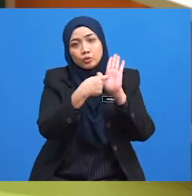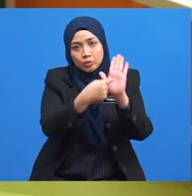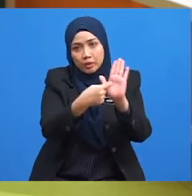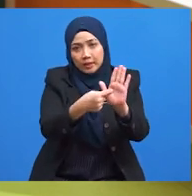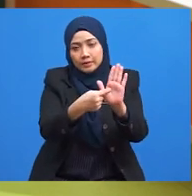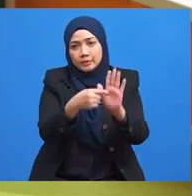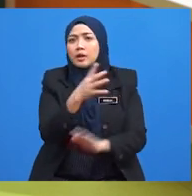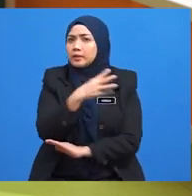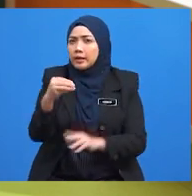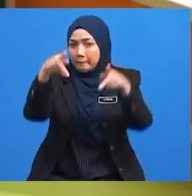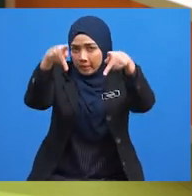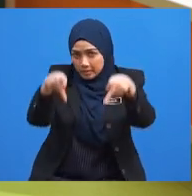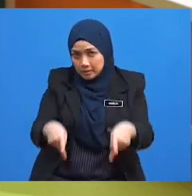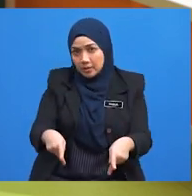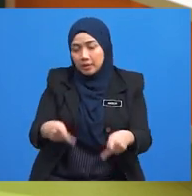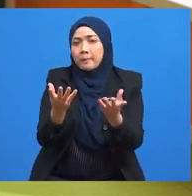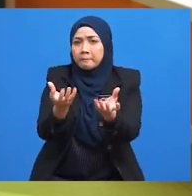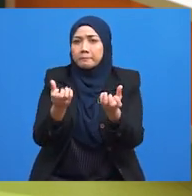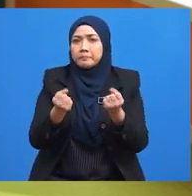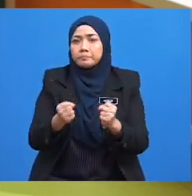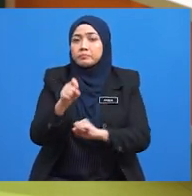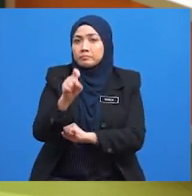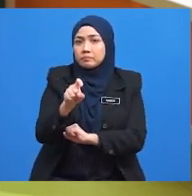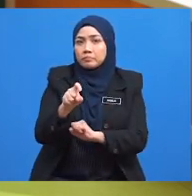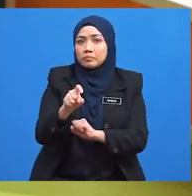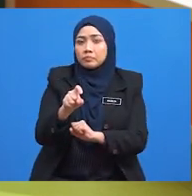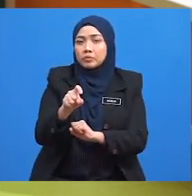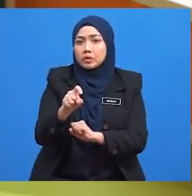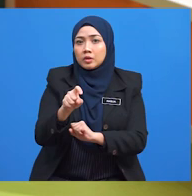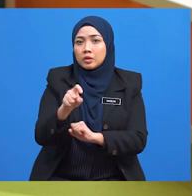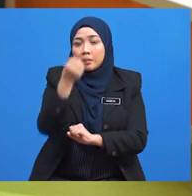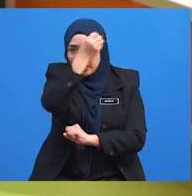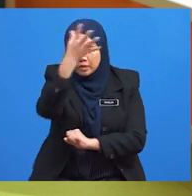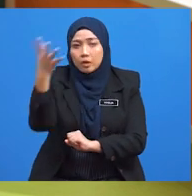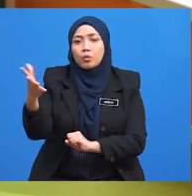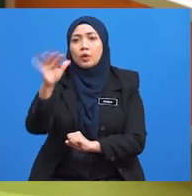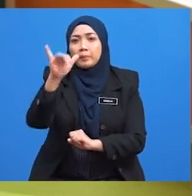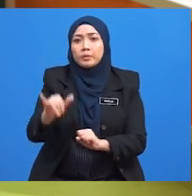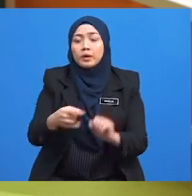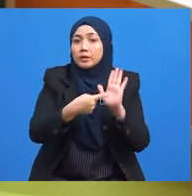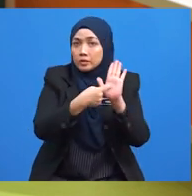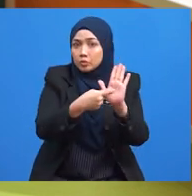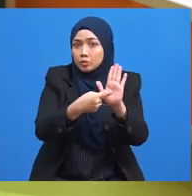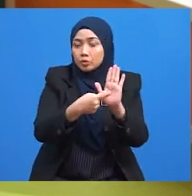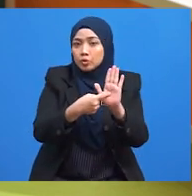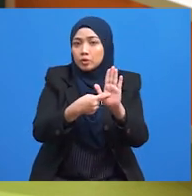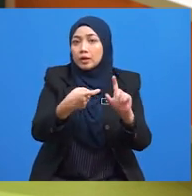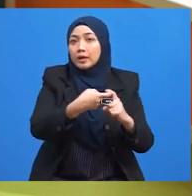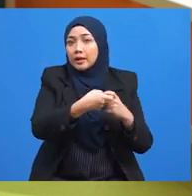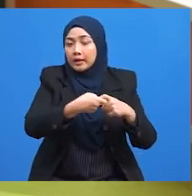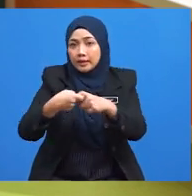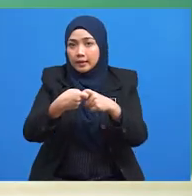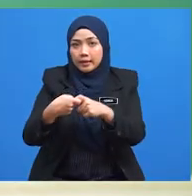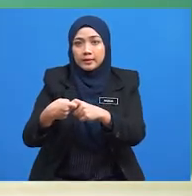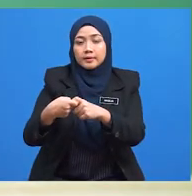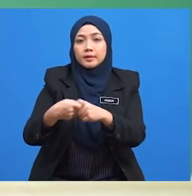Dan pelajar diminta untuk mengaitkan gambar yang akan dipaparkan dengan tajuk pembelajaran kita pada hari